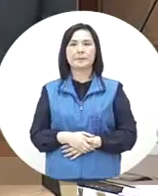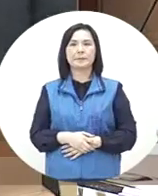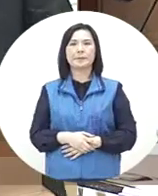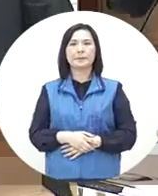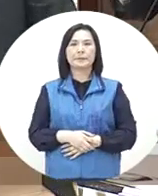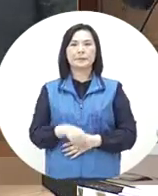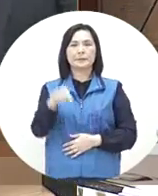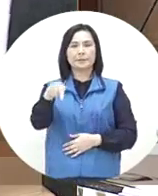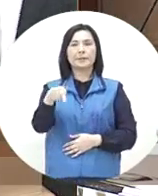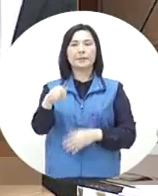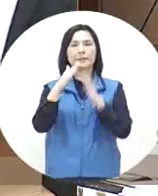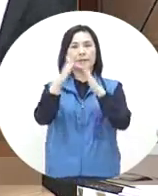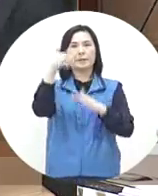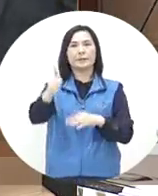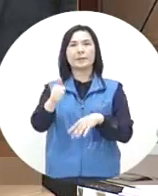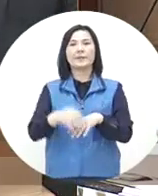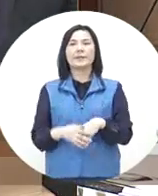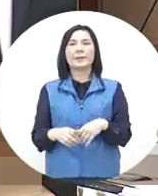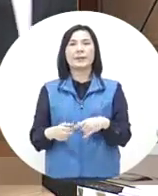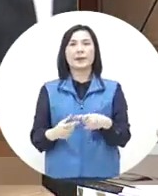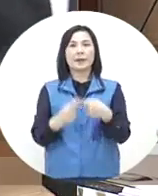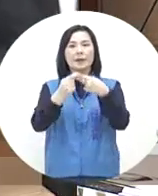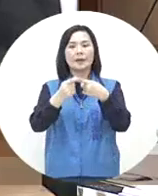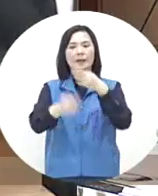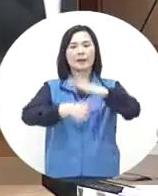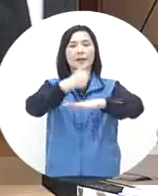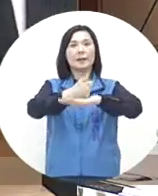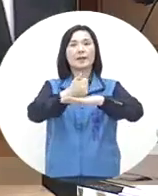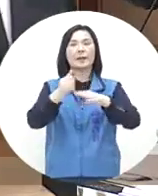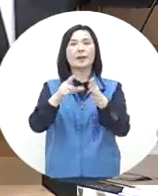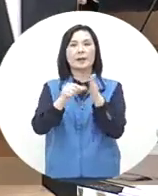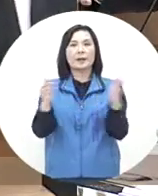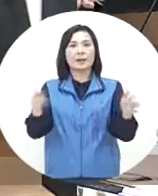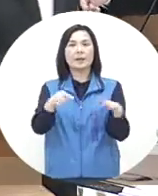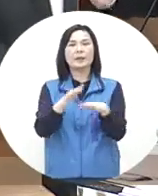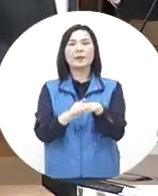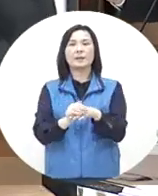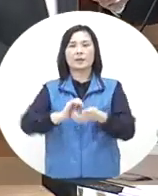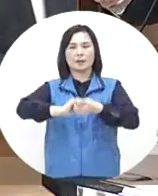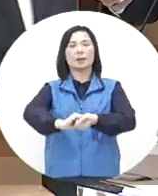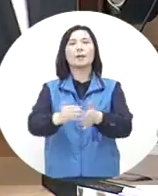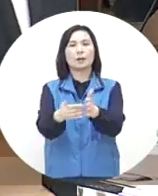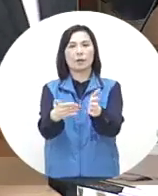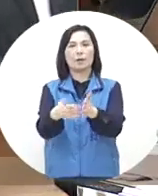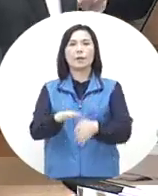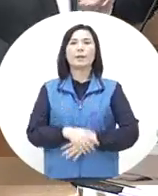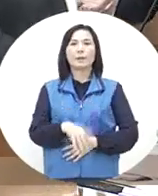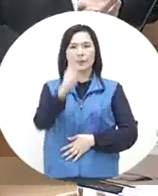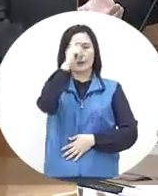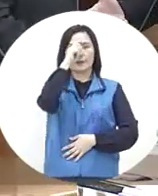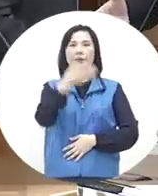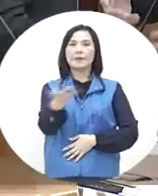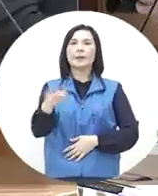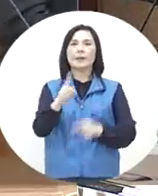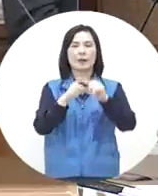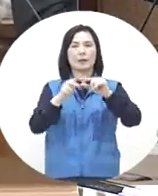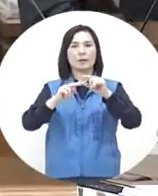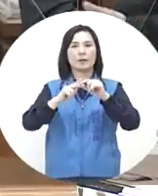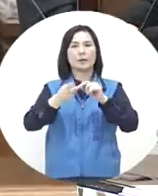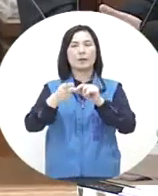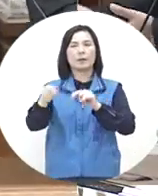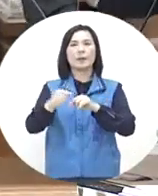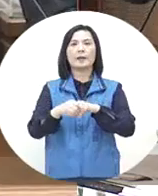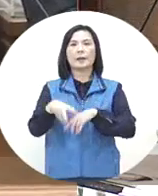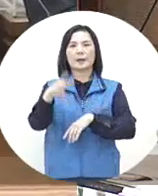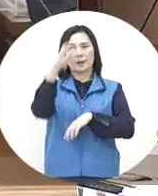在市长的第一任期内已经拍板定案的事情嘛，吼。那我们希望，吼，让整个中和分局，让这个中原派